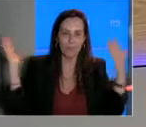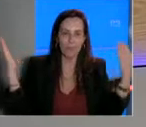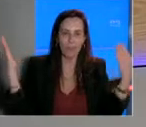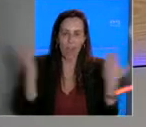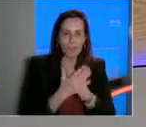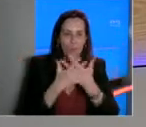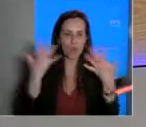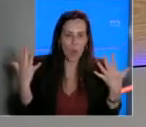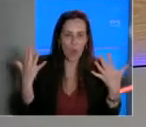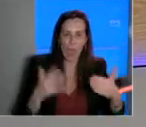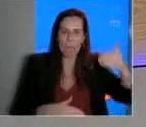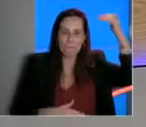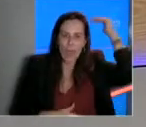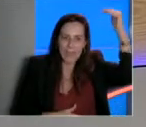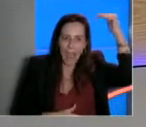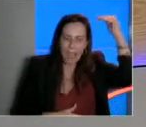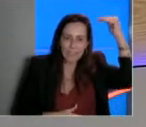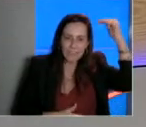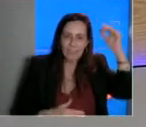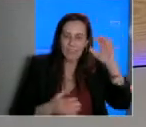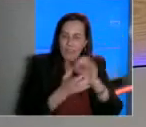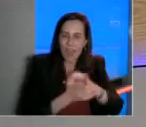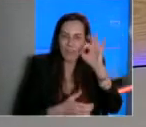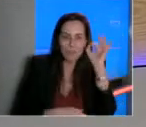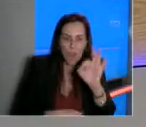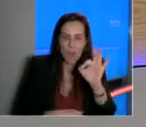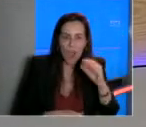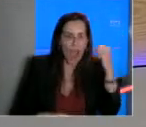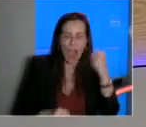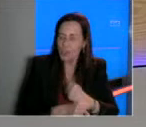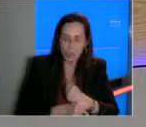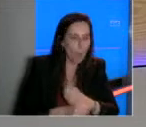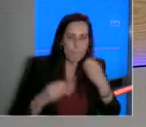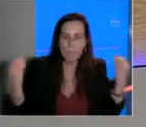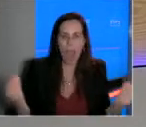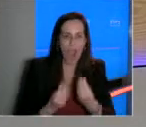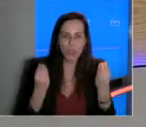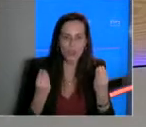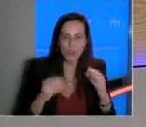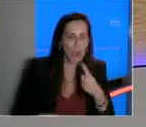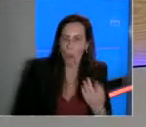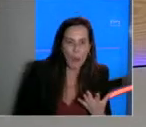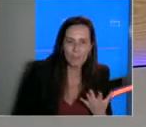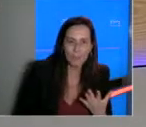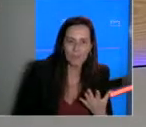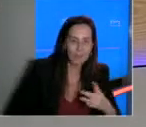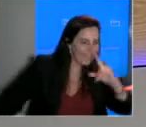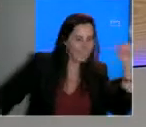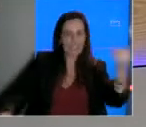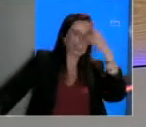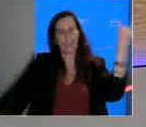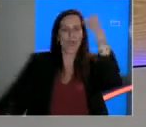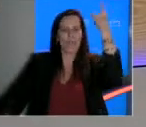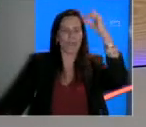חדשה גדולה. בני גנץ וחבריו בחוסן לישראל עשו מעשה, ואיך אומרים אצלנו בשכונה, הסתובבו